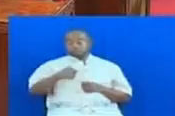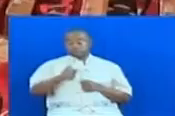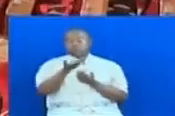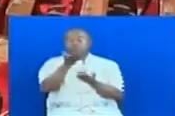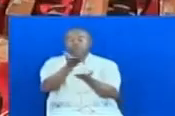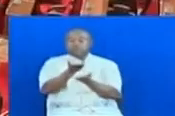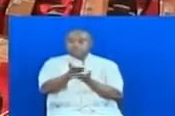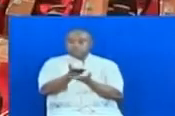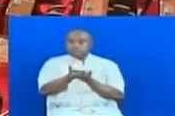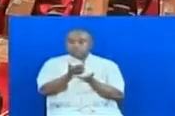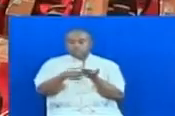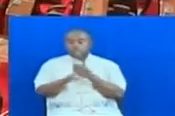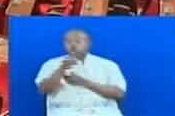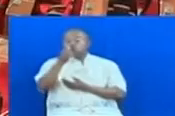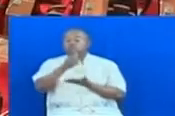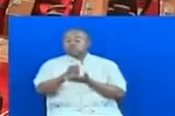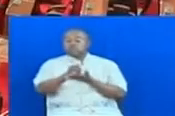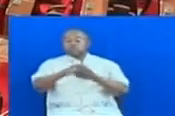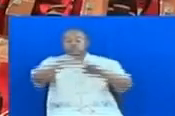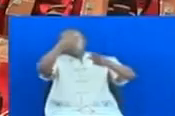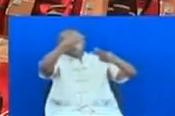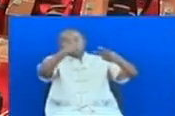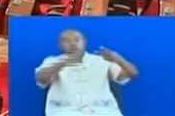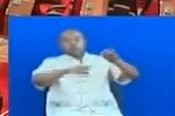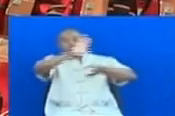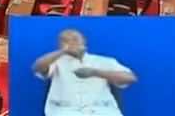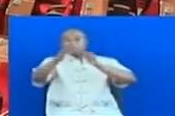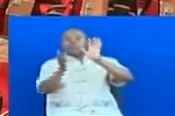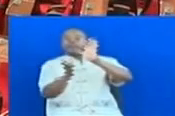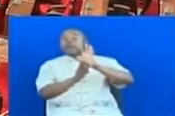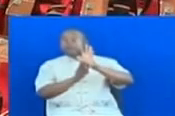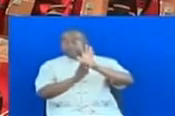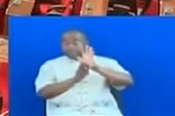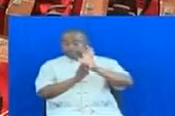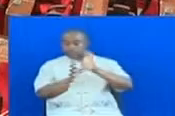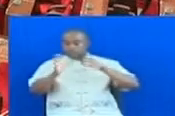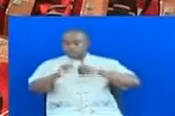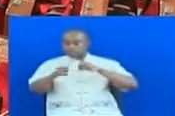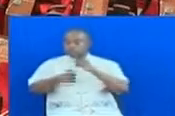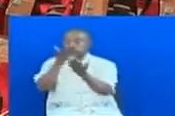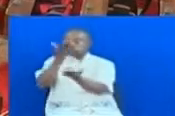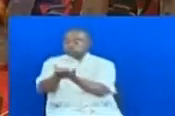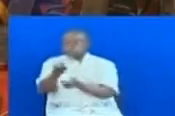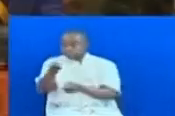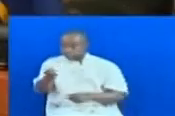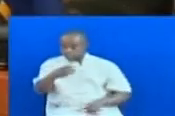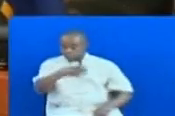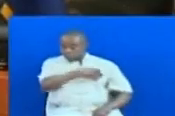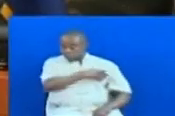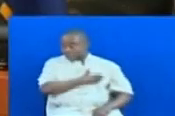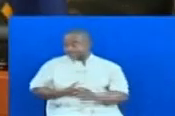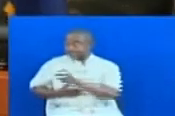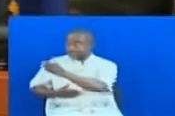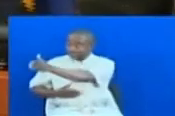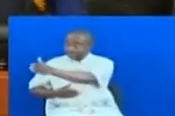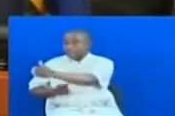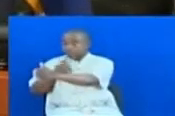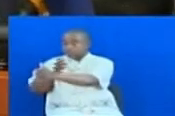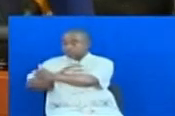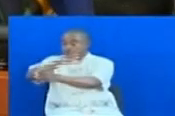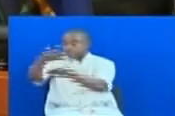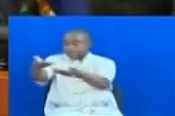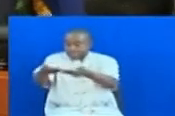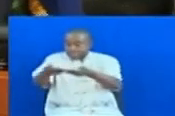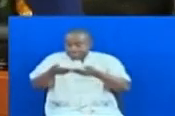mapendekezo ama maazimio nane ambayo kamati ilikuwa imealeta na kama waziri alivyosema hapa yamepokelewa